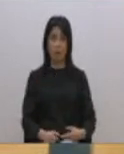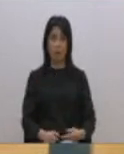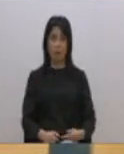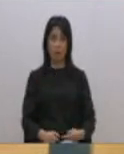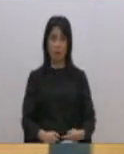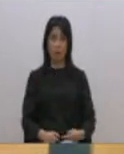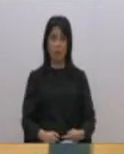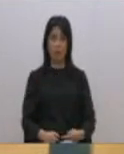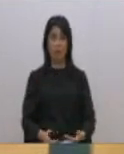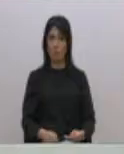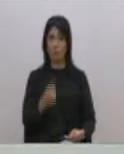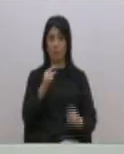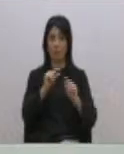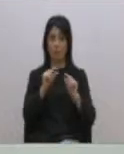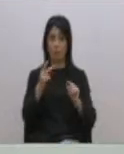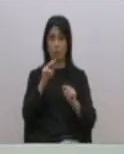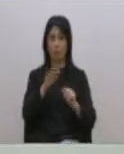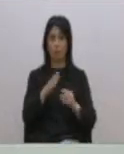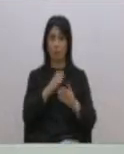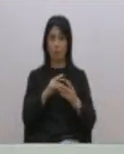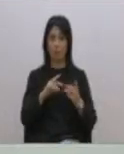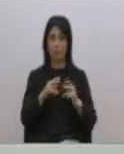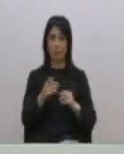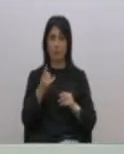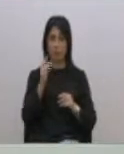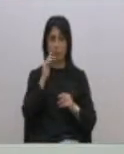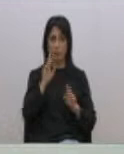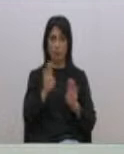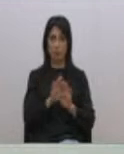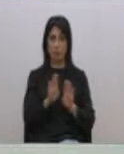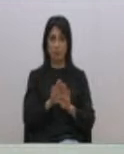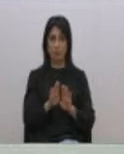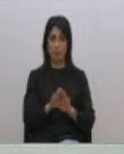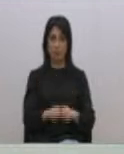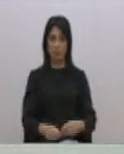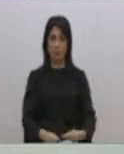დიახ. მუში თუ არის ცვლილება პირველ მოსმენსთან შედარებით?